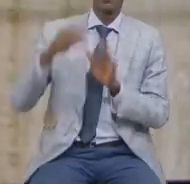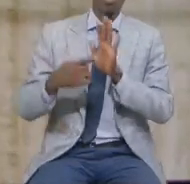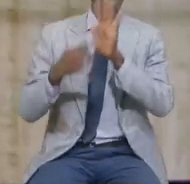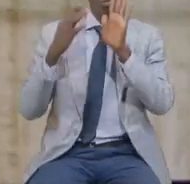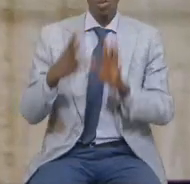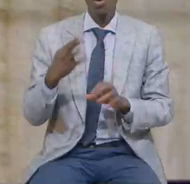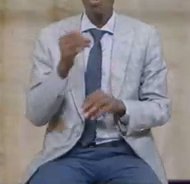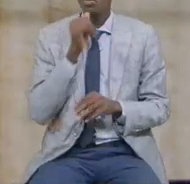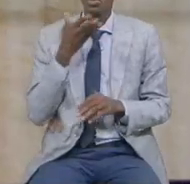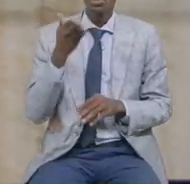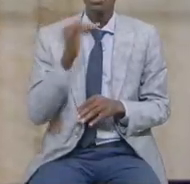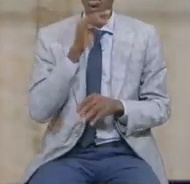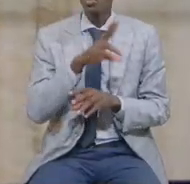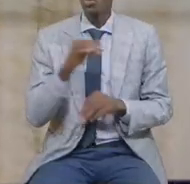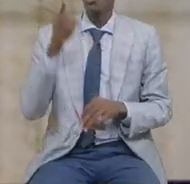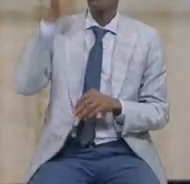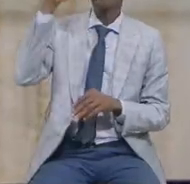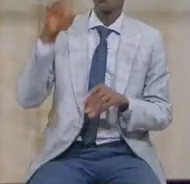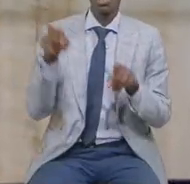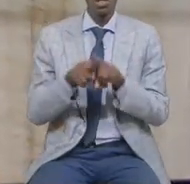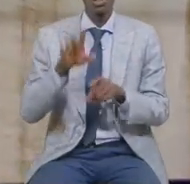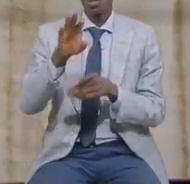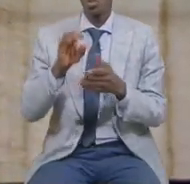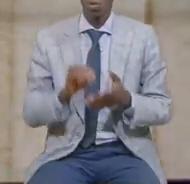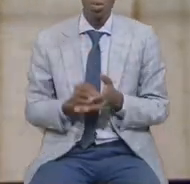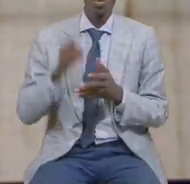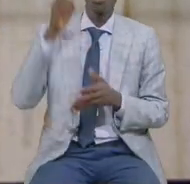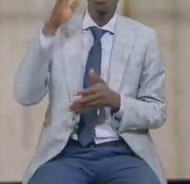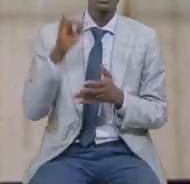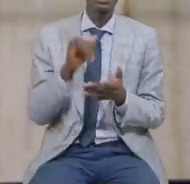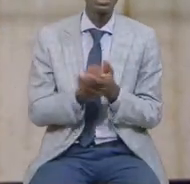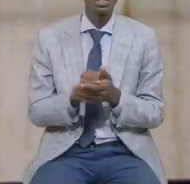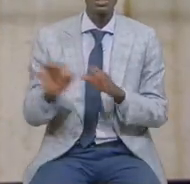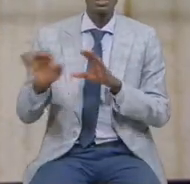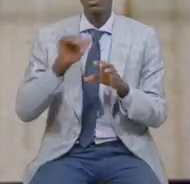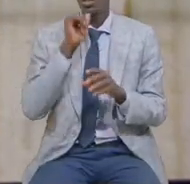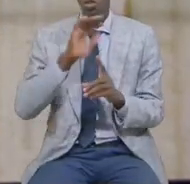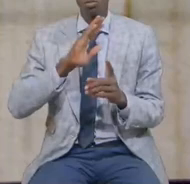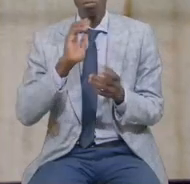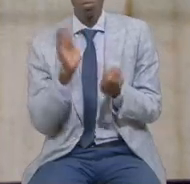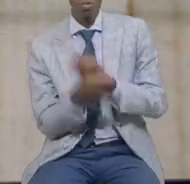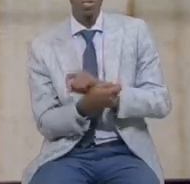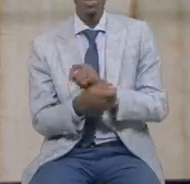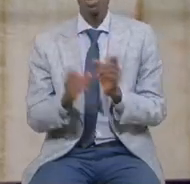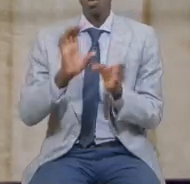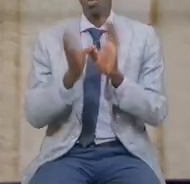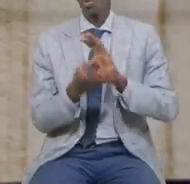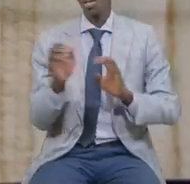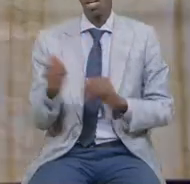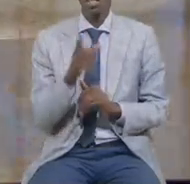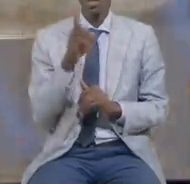révèle les secrets. Aucun Dieu n'est semblable à votre Dieu. Mais cela ne convertit personne. Allons à Tite.